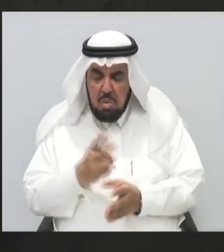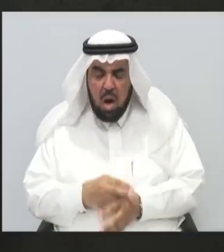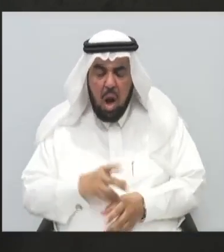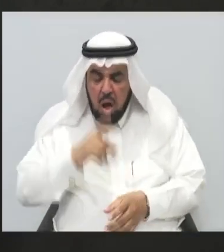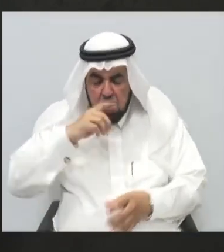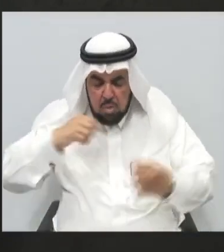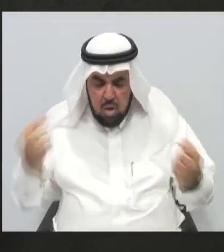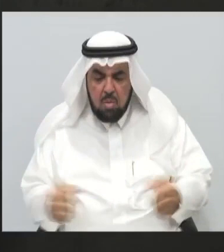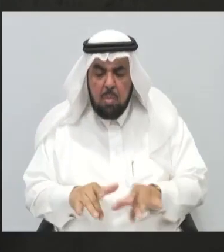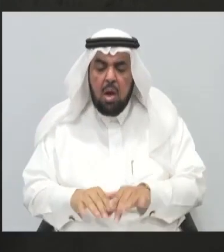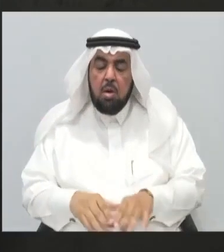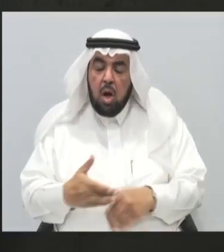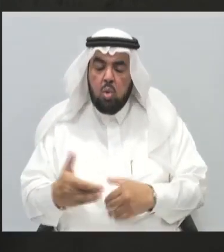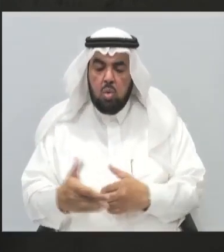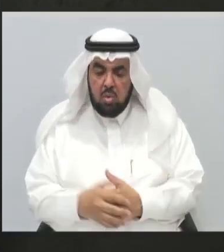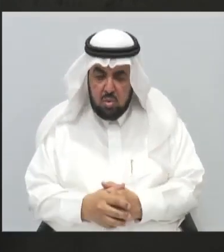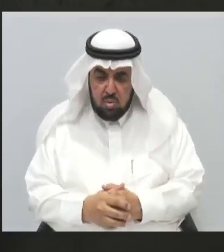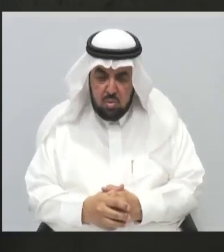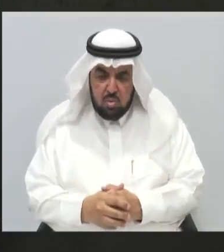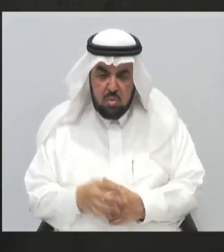تدريب عملي مستمر